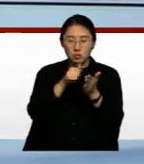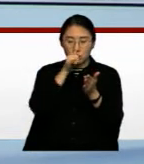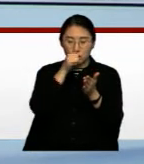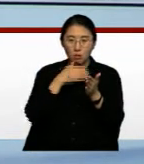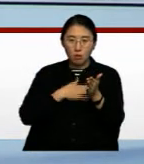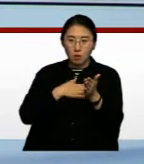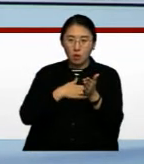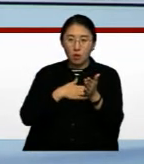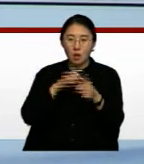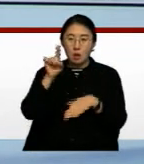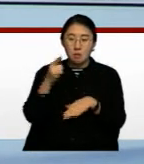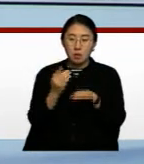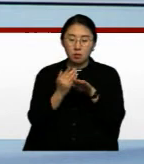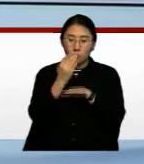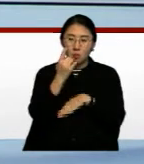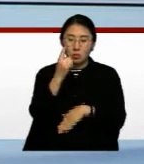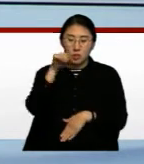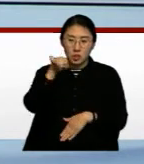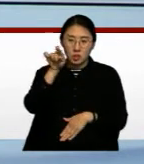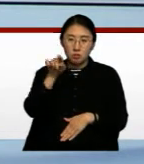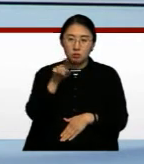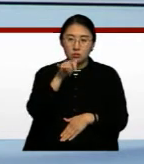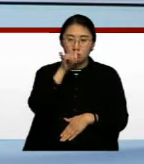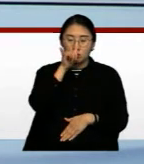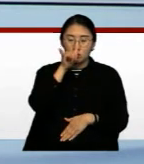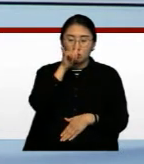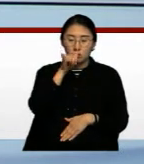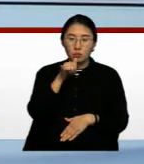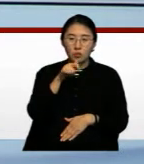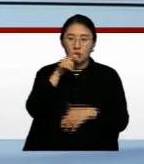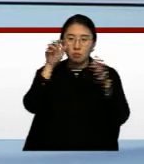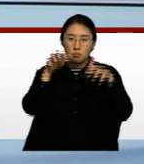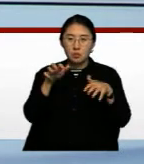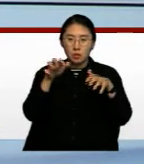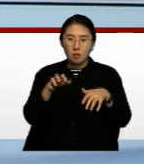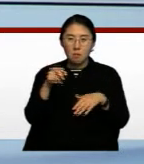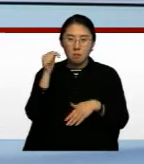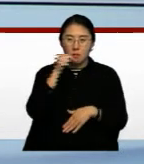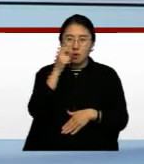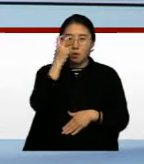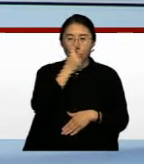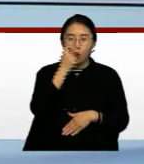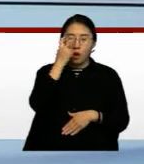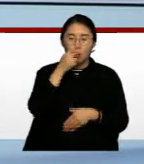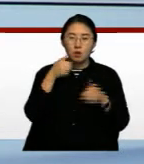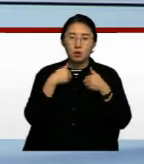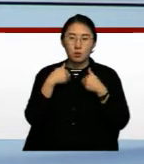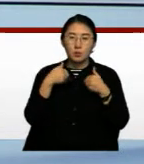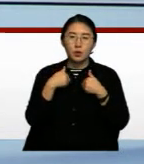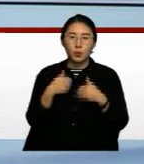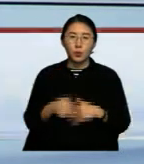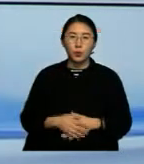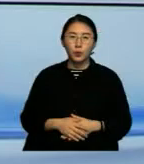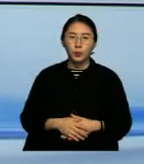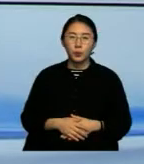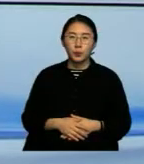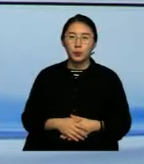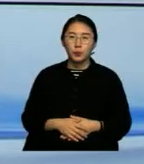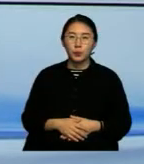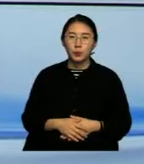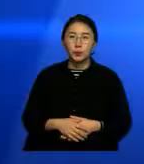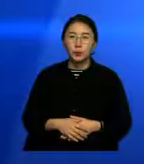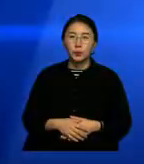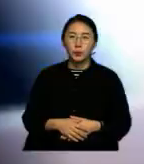건설 현장에서만 100건이 넘는 지적을 받기도 했습니다. 장마철을 앞두고 꼼꼼한 관리가 요구되고 있습니다. 보도에 김정필